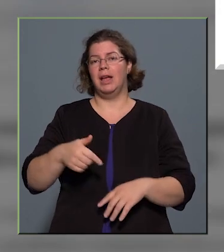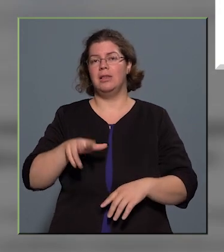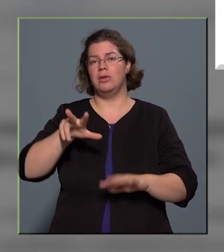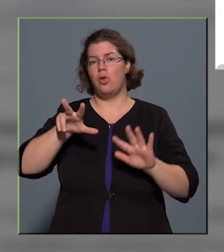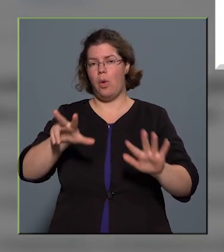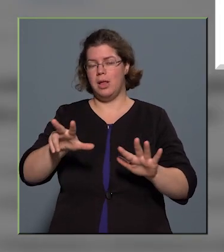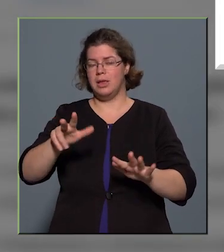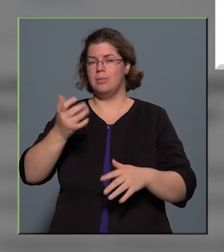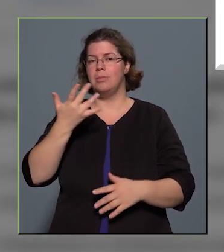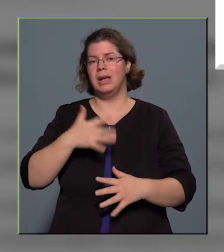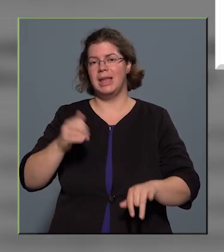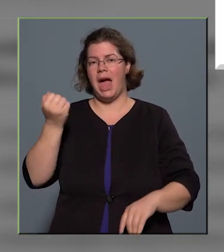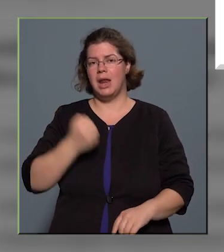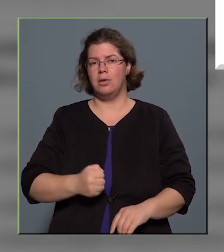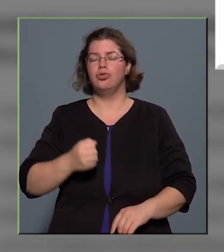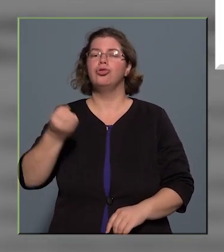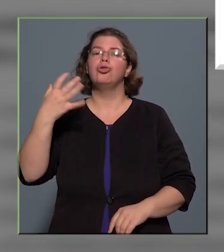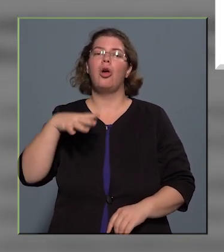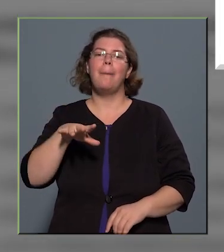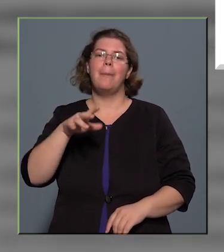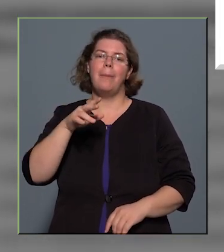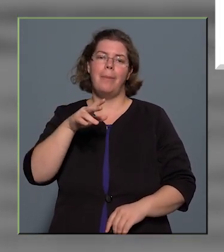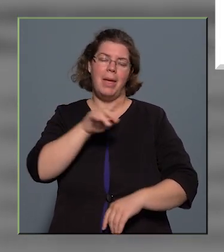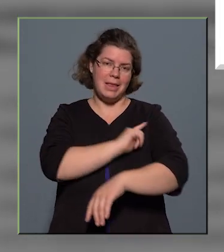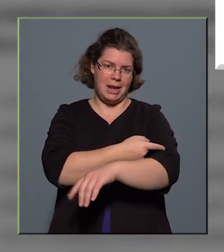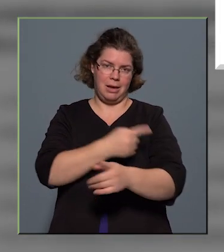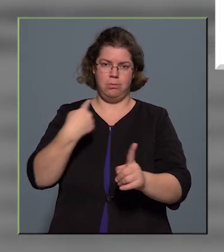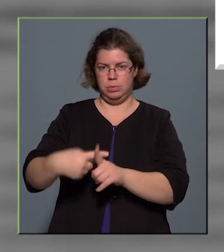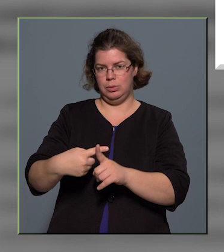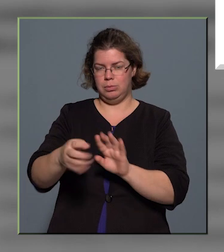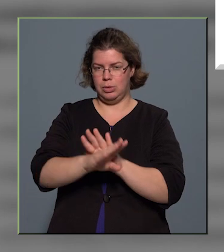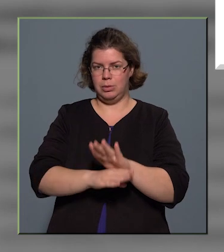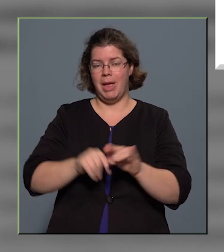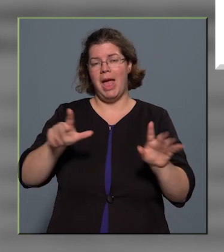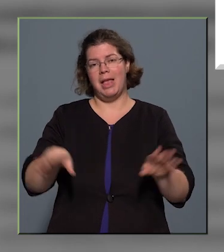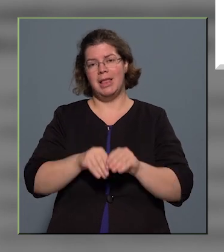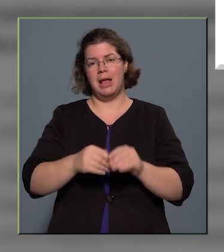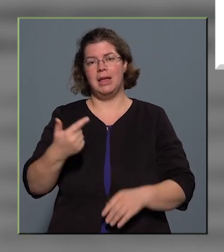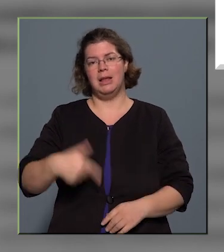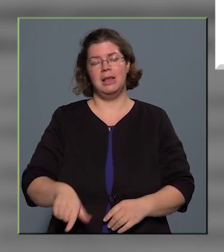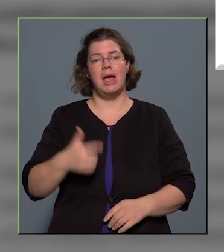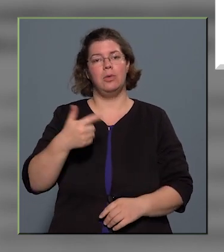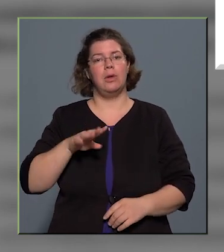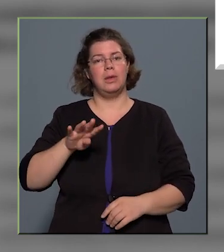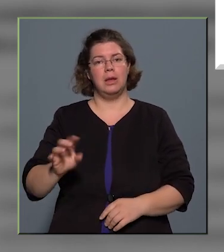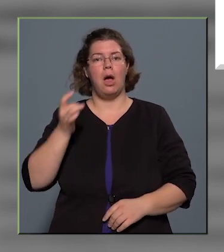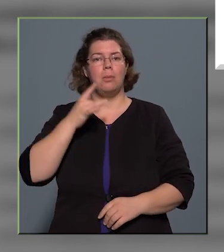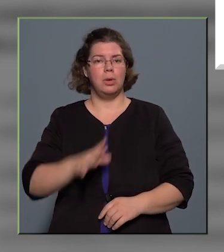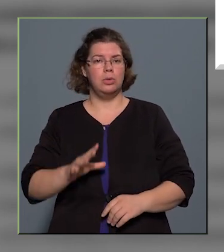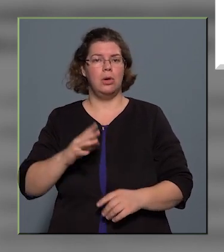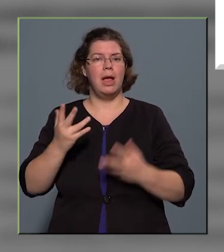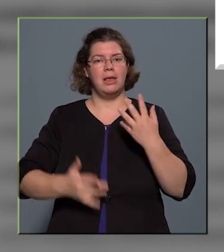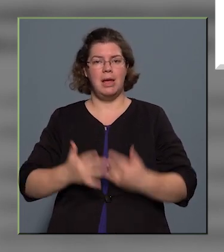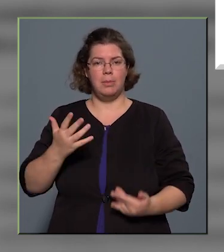milliárdos Napenergia Plus programba. Ezzel a 2024-től bruttó elszámolásba kerülő